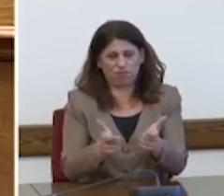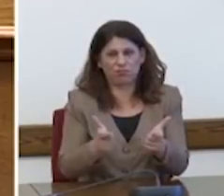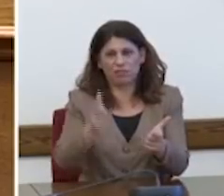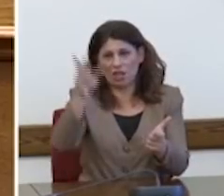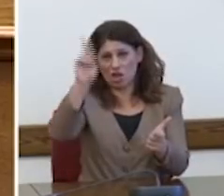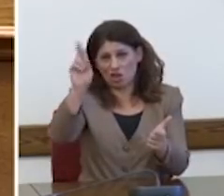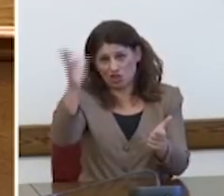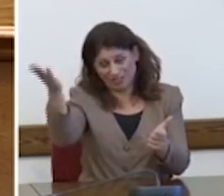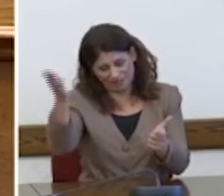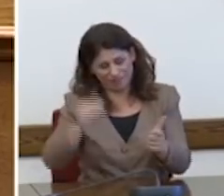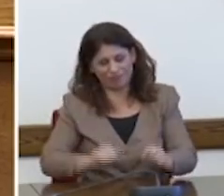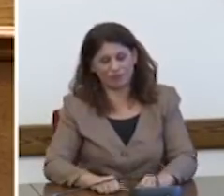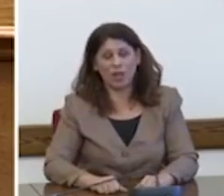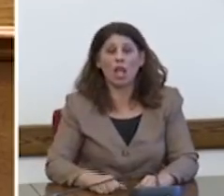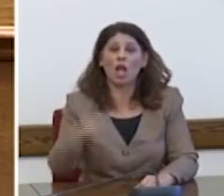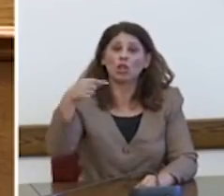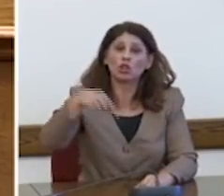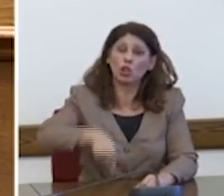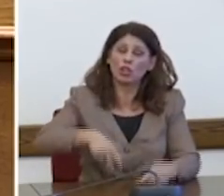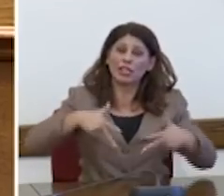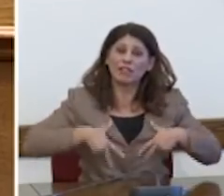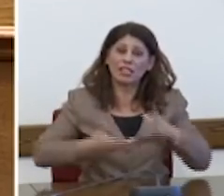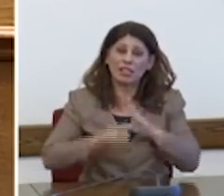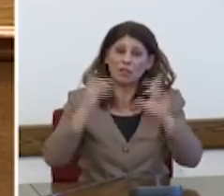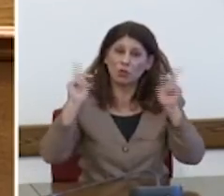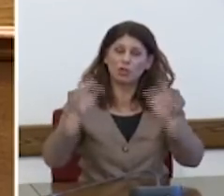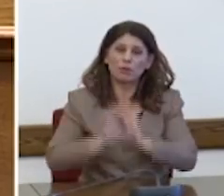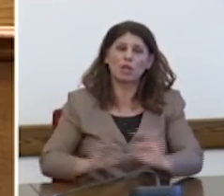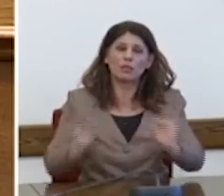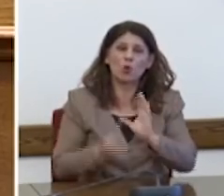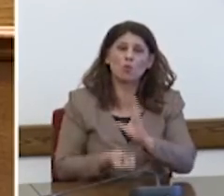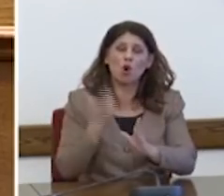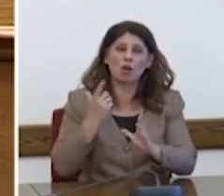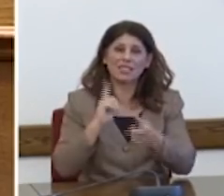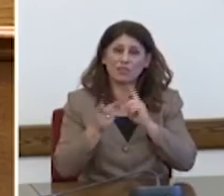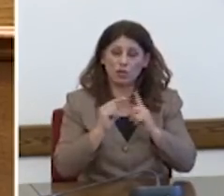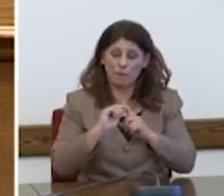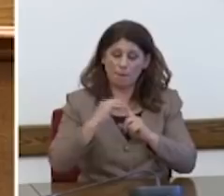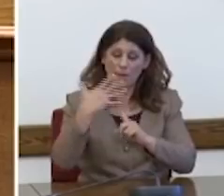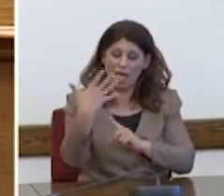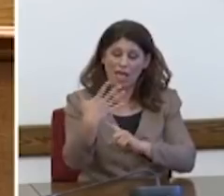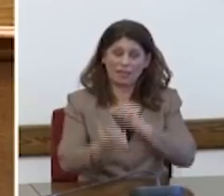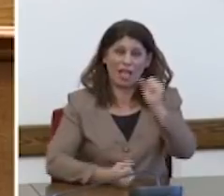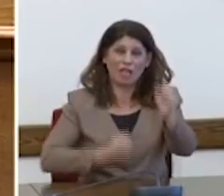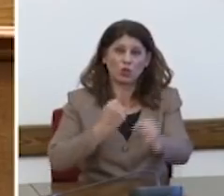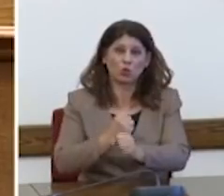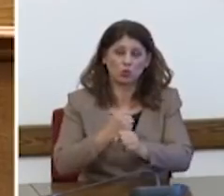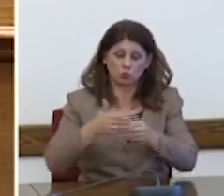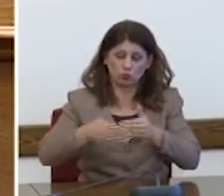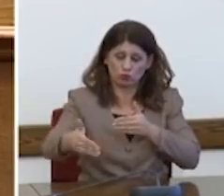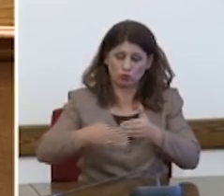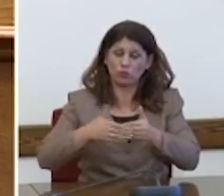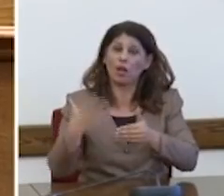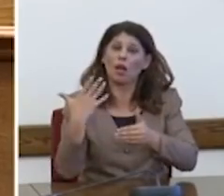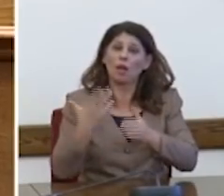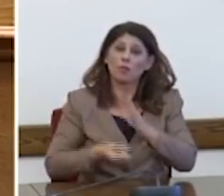η κυβέρνηση της Νέας Δημοκρατίας ετοιμάζει τη νέα συμφωνία πενταετούς διάρκειας, όπως είπε ο Πρωθυπουργός σήμερα, με νέες